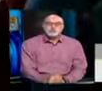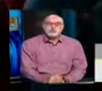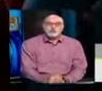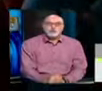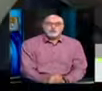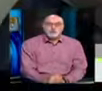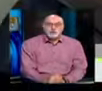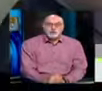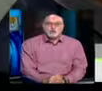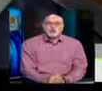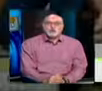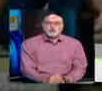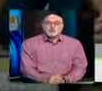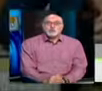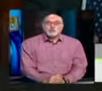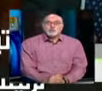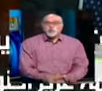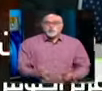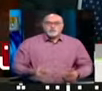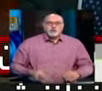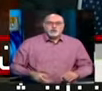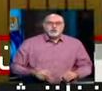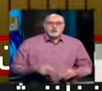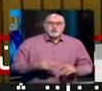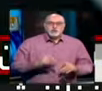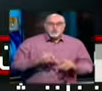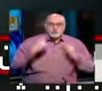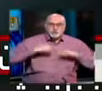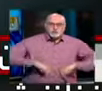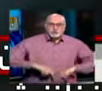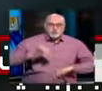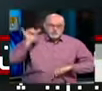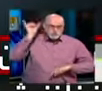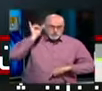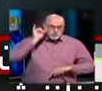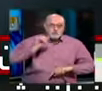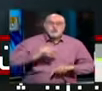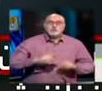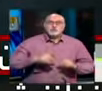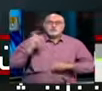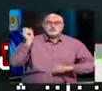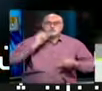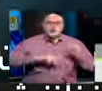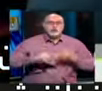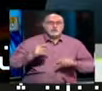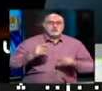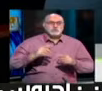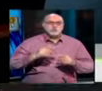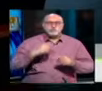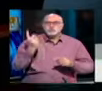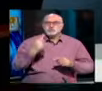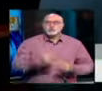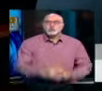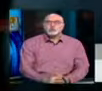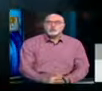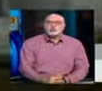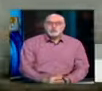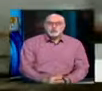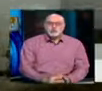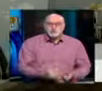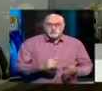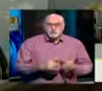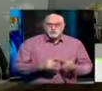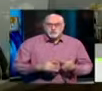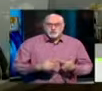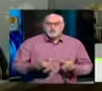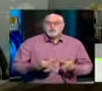ويتأكد المشروع الوهمي حين نعلم أن الشركتين المملوكتين لرئيس الحكومة الحالي عزيز أخنوش هم من سيقوما